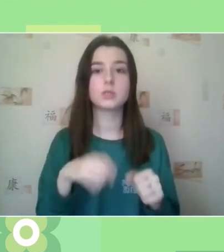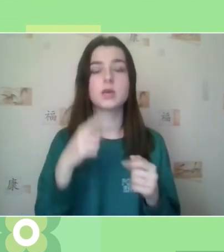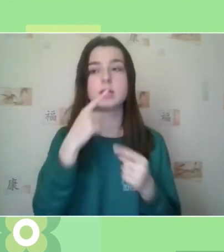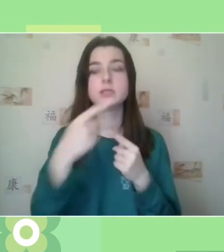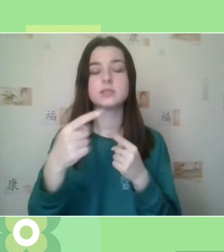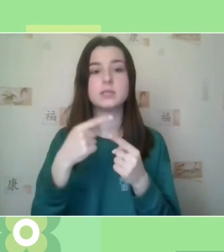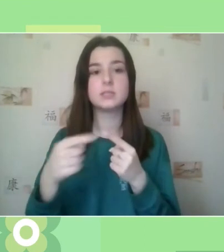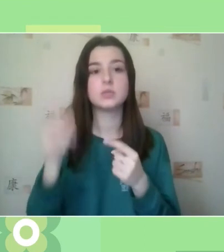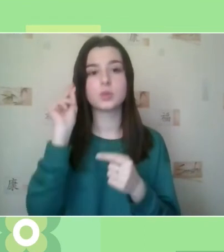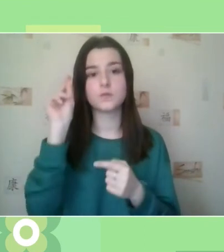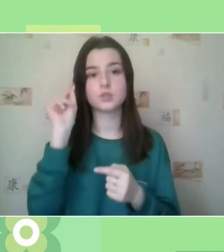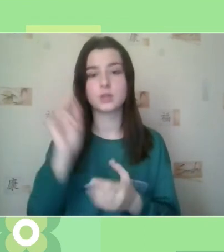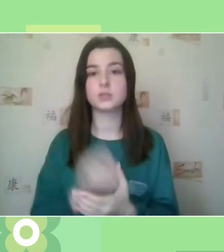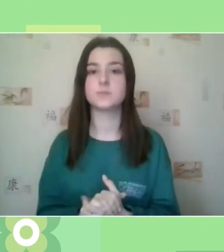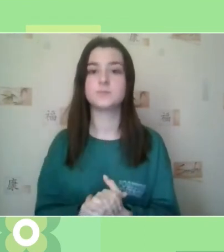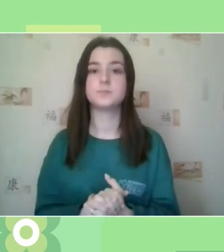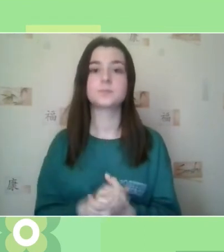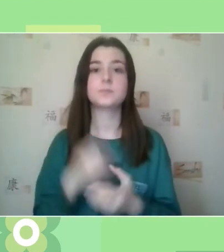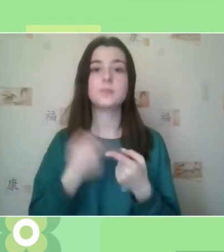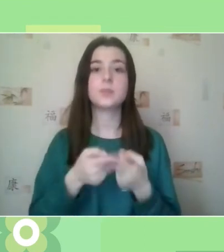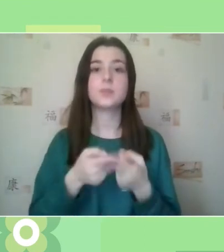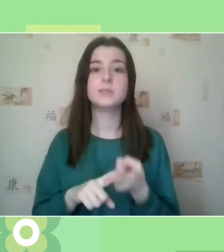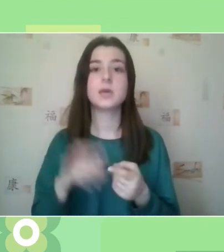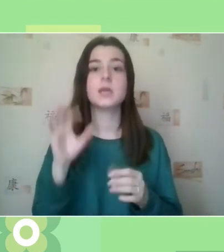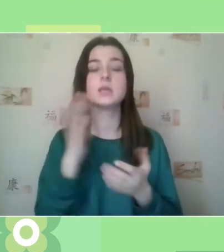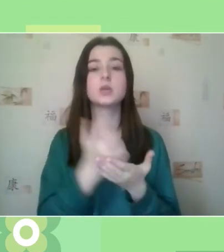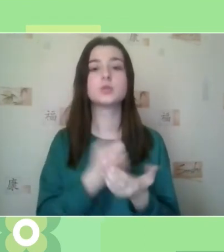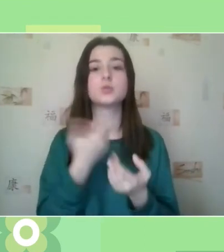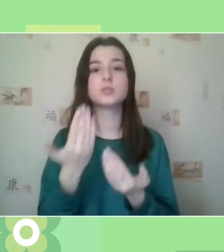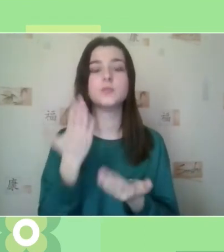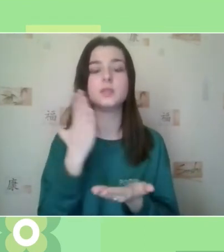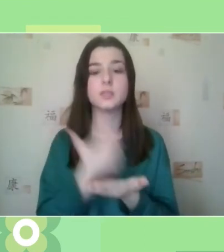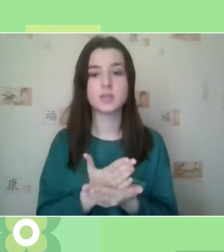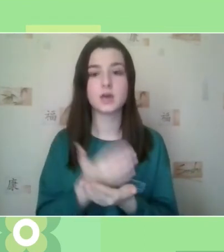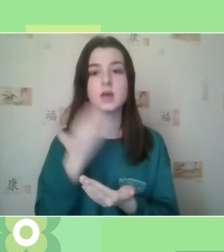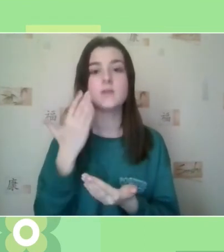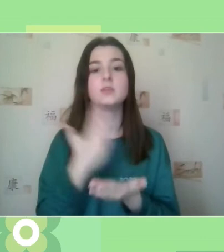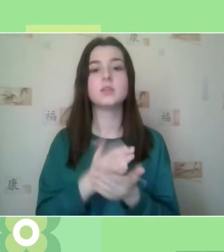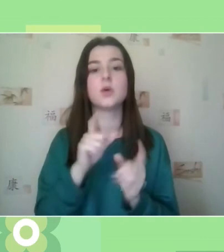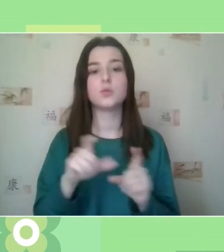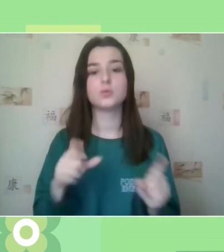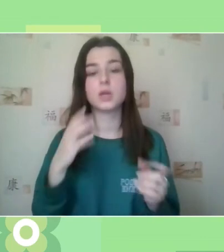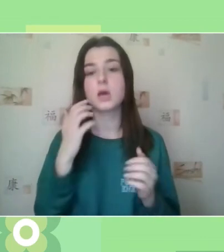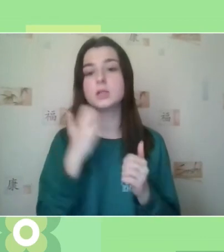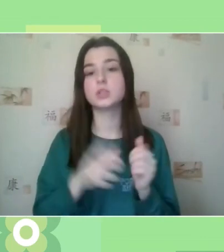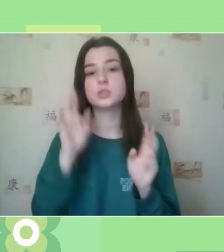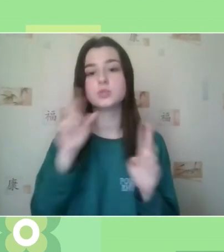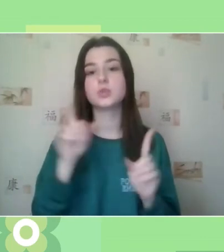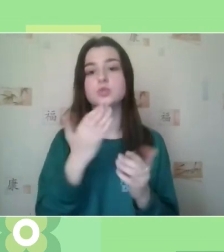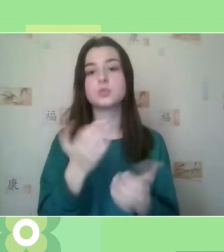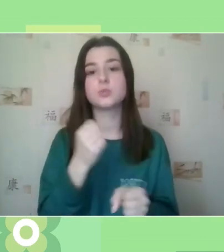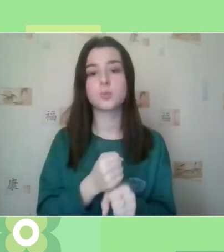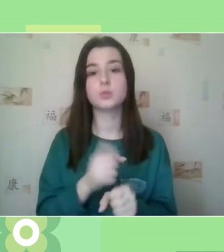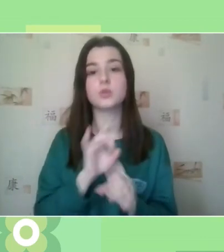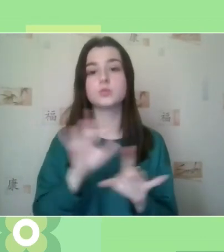дистанційно навчатися. Цей ресурс, він є у людей. Вони часто не знають, що з ним робити. Розкажіть якомога